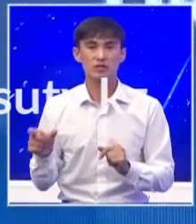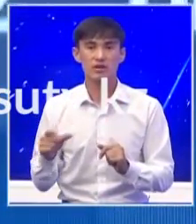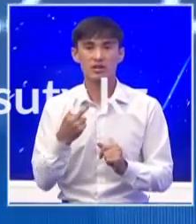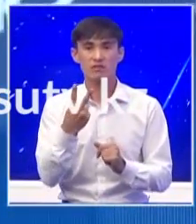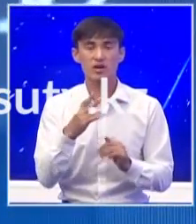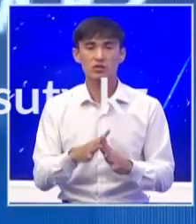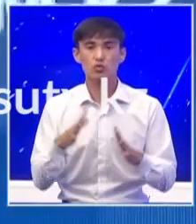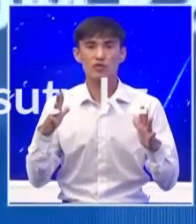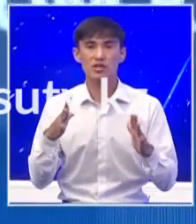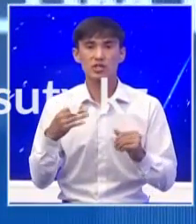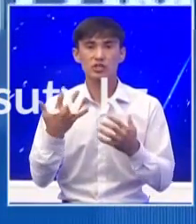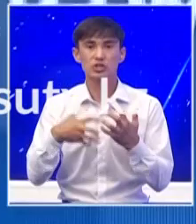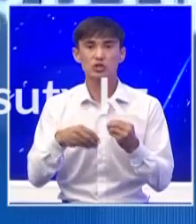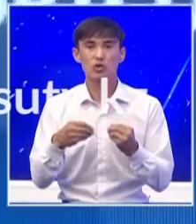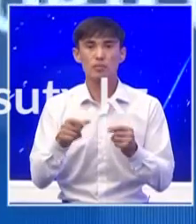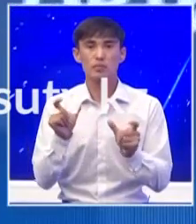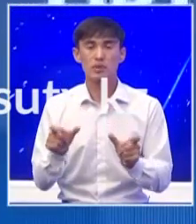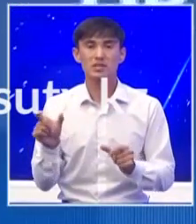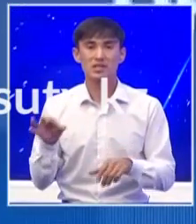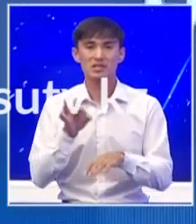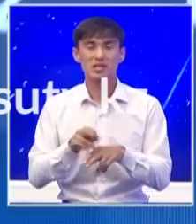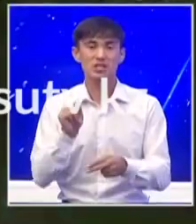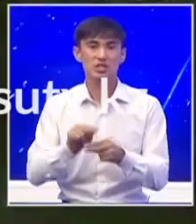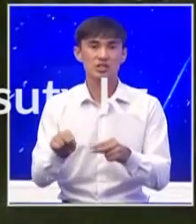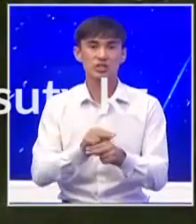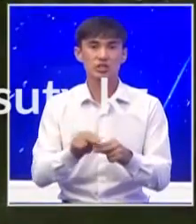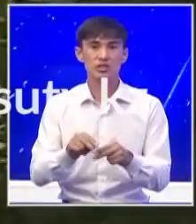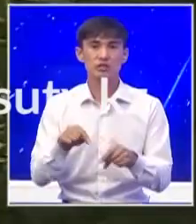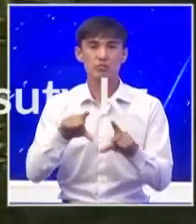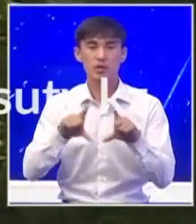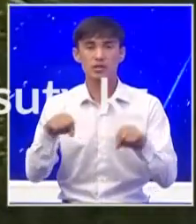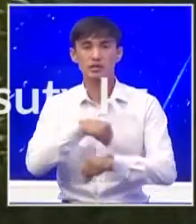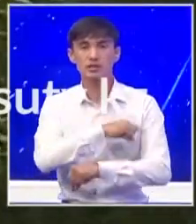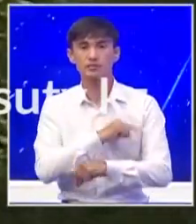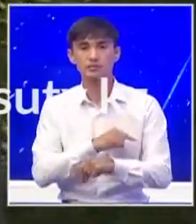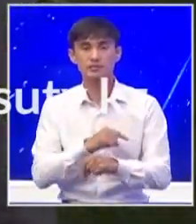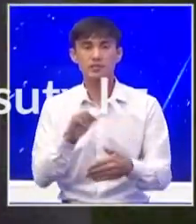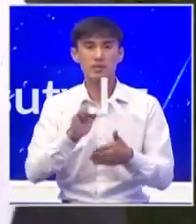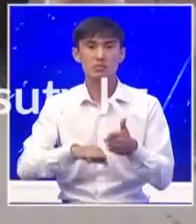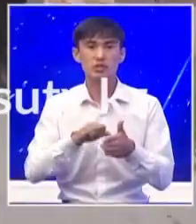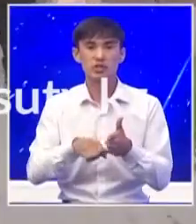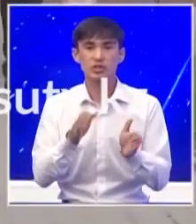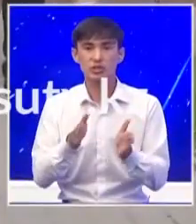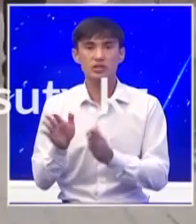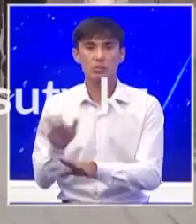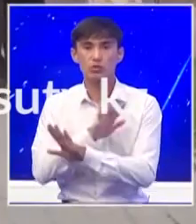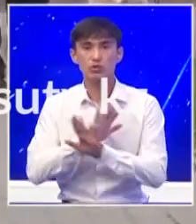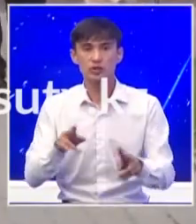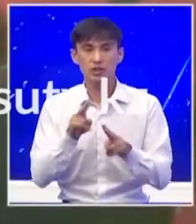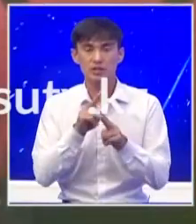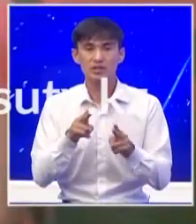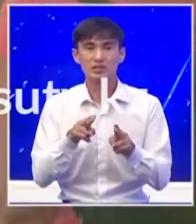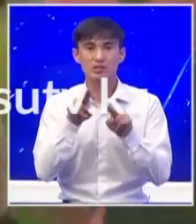раза увеличилось и число пациентов, находящихся на лечении. Тому причина – несоблюдение гражданами санитарных норм.